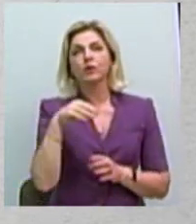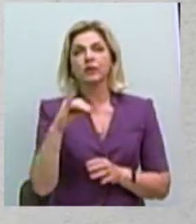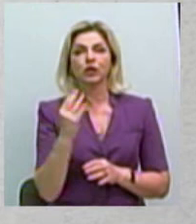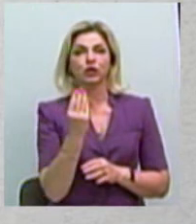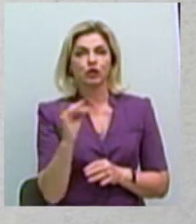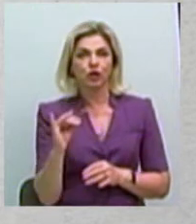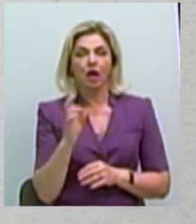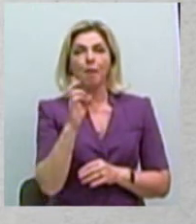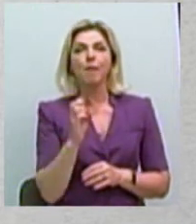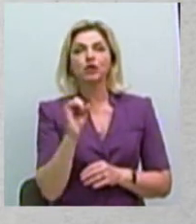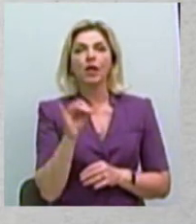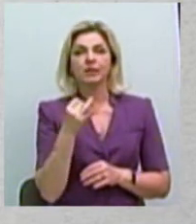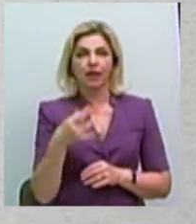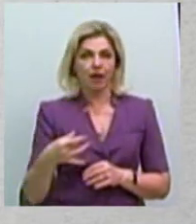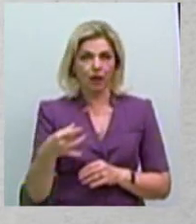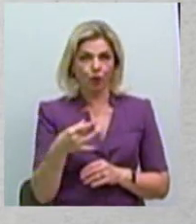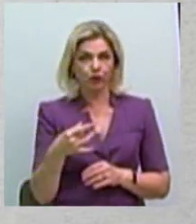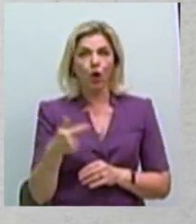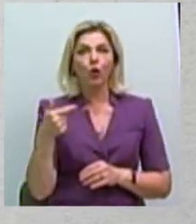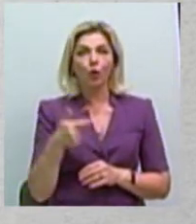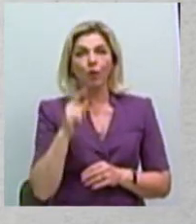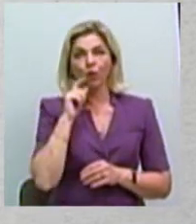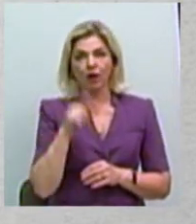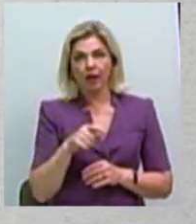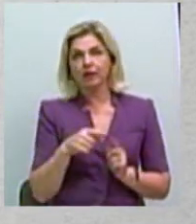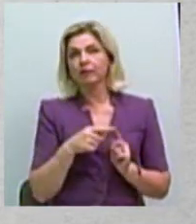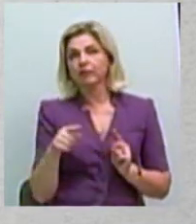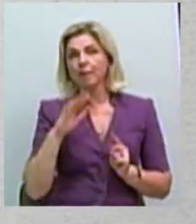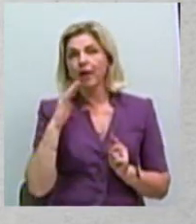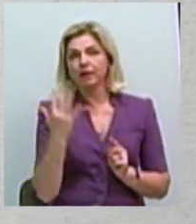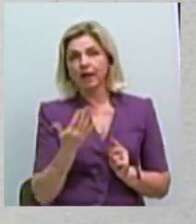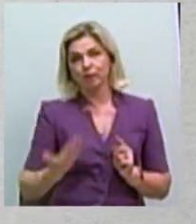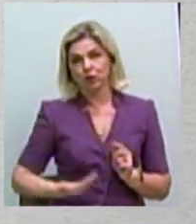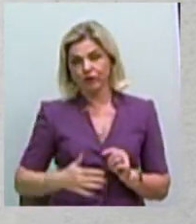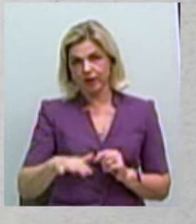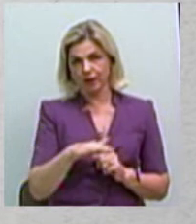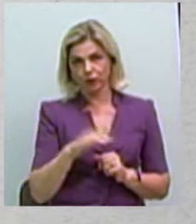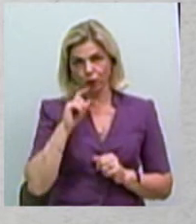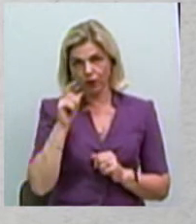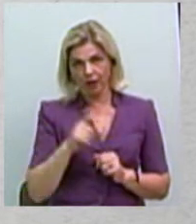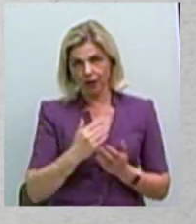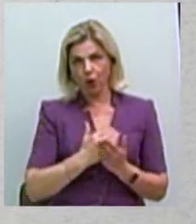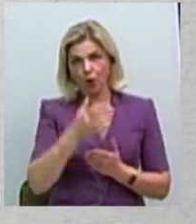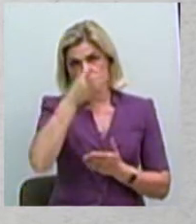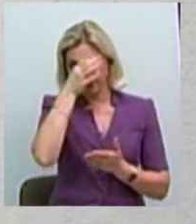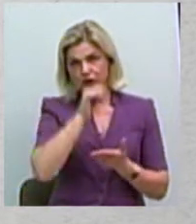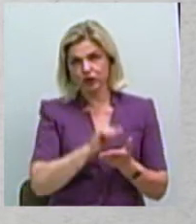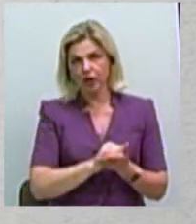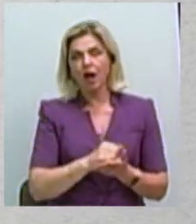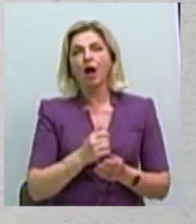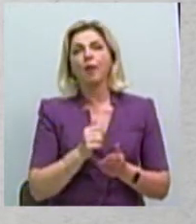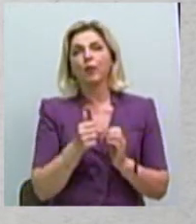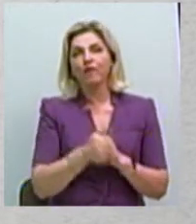області. Громадянка України. Протягом останніх 5 років проживає на території України. Освіта вища. Провідний